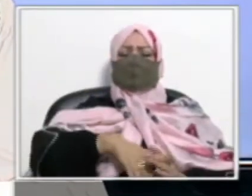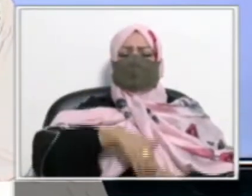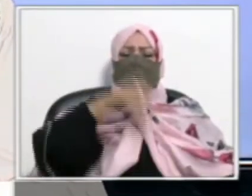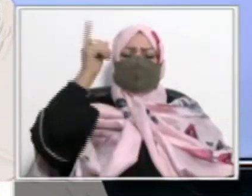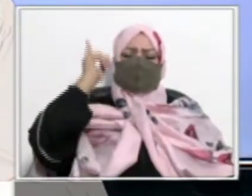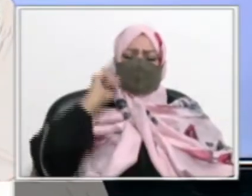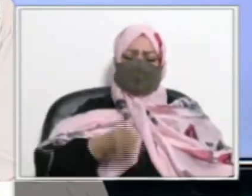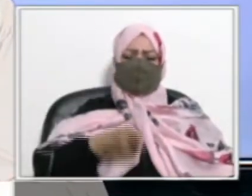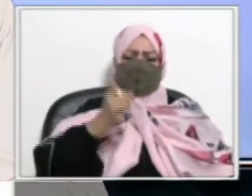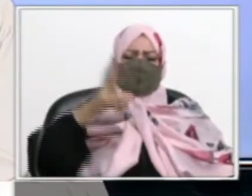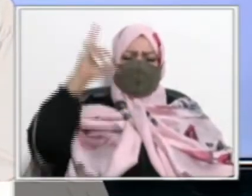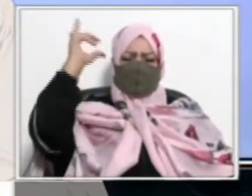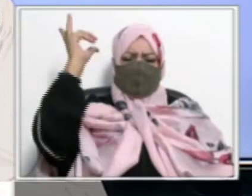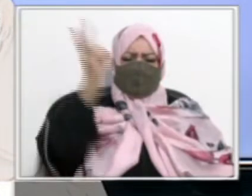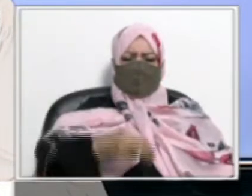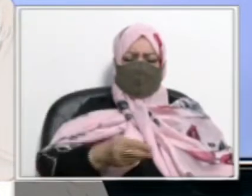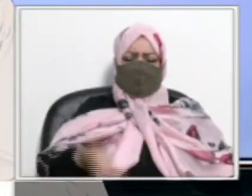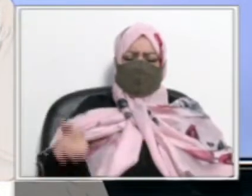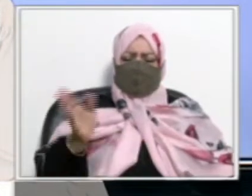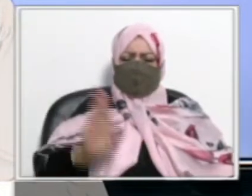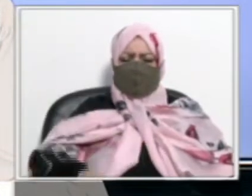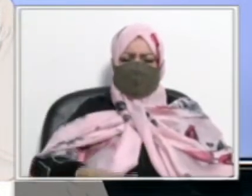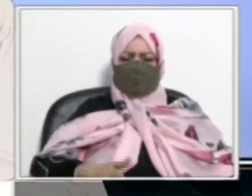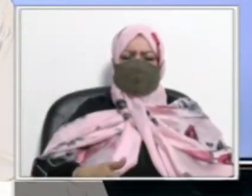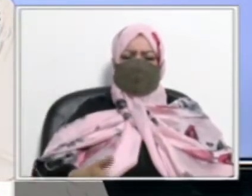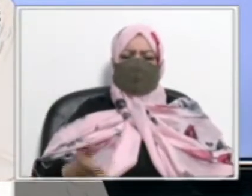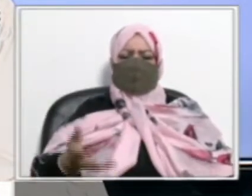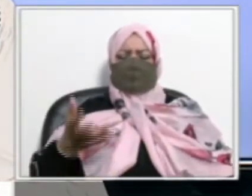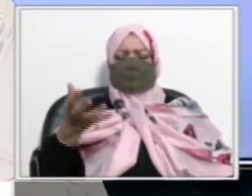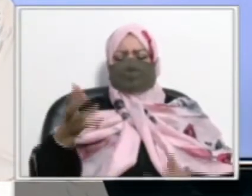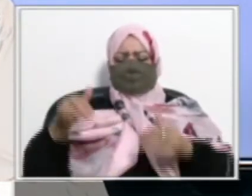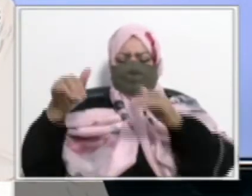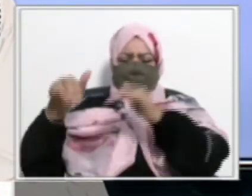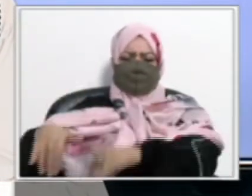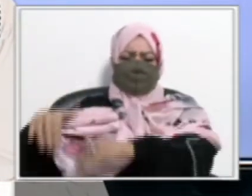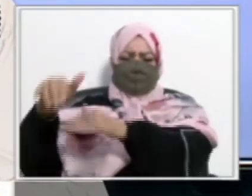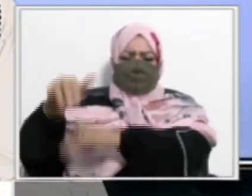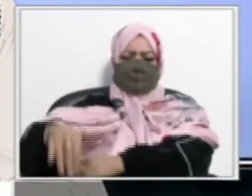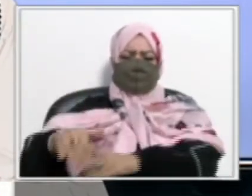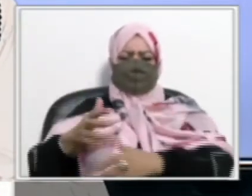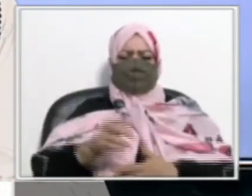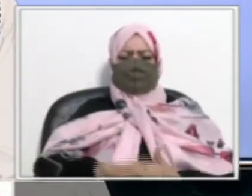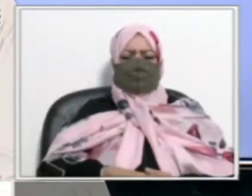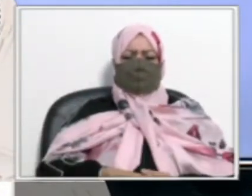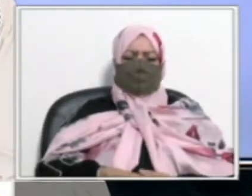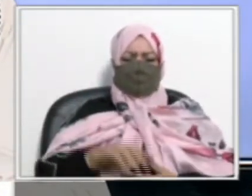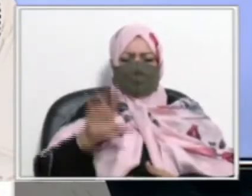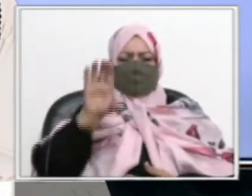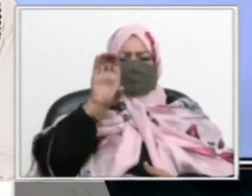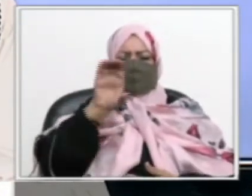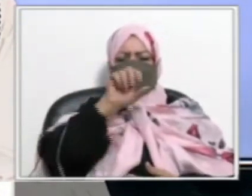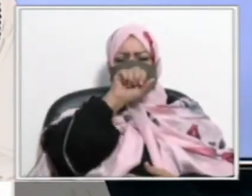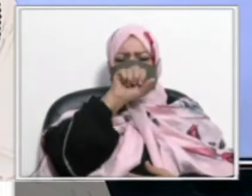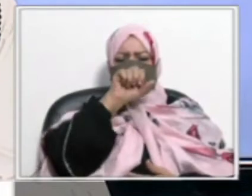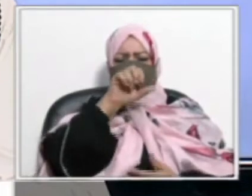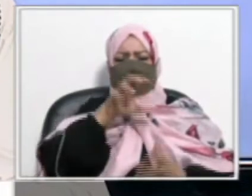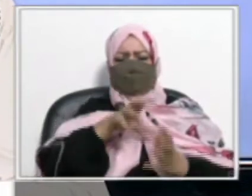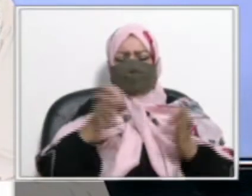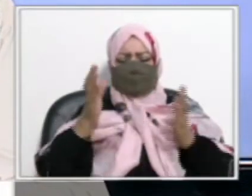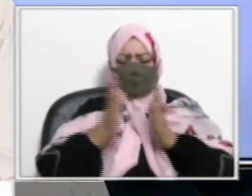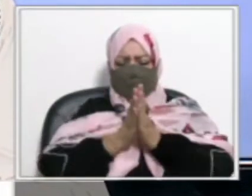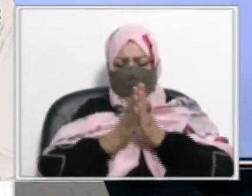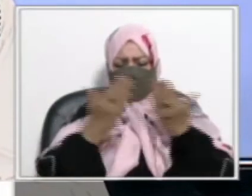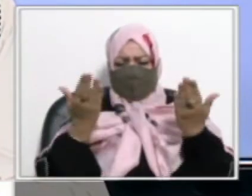يا أمهات ويا أباء ويا مسؤولين، عودوا إلى كتاب ربكم وانتبهوا إلى